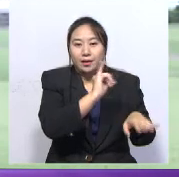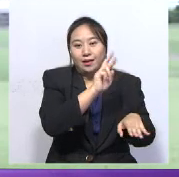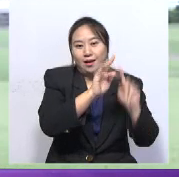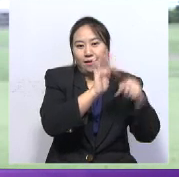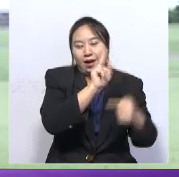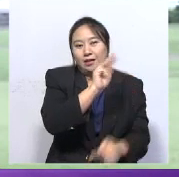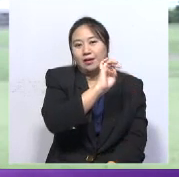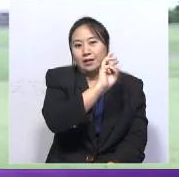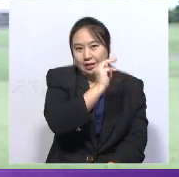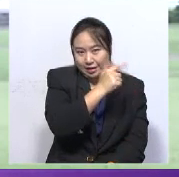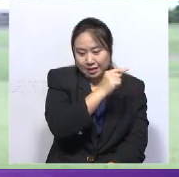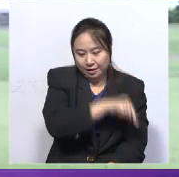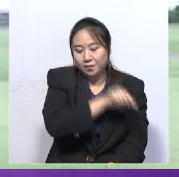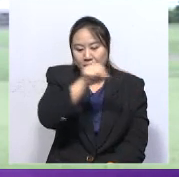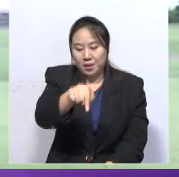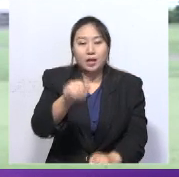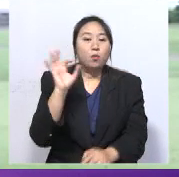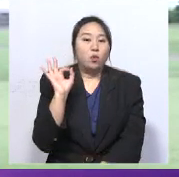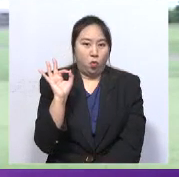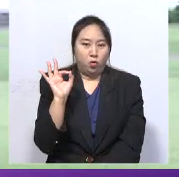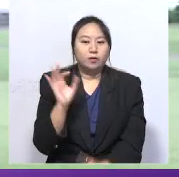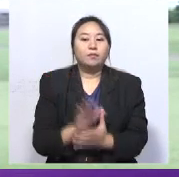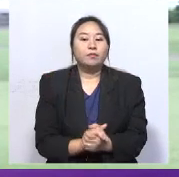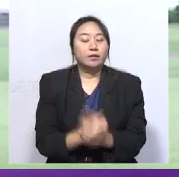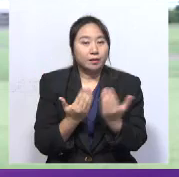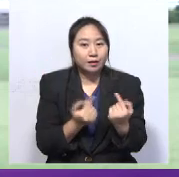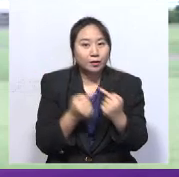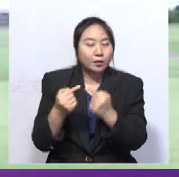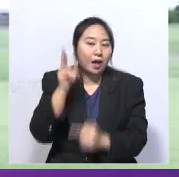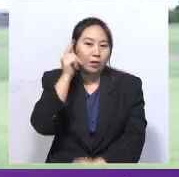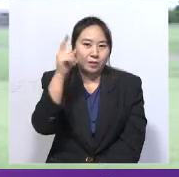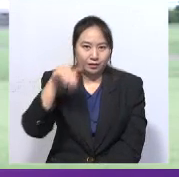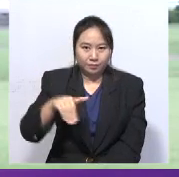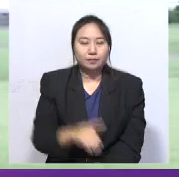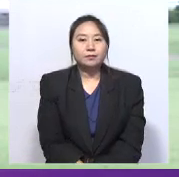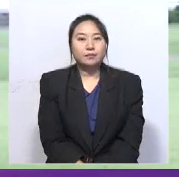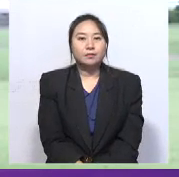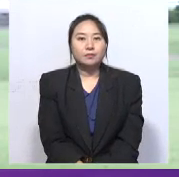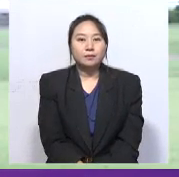ศการจัดงานสัปดาห์วันมาฆบูชาที่พุทธมณฑลครับช่วงนี้กลับไปยังสถานีครับ